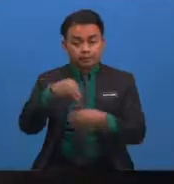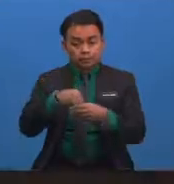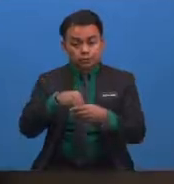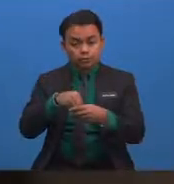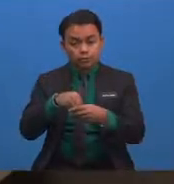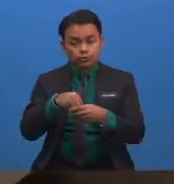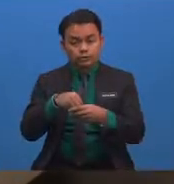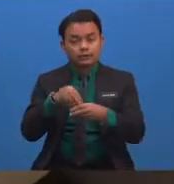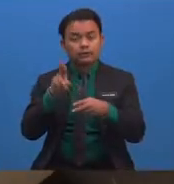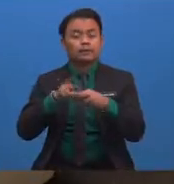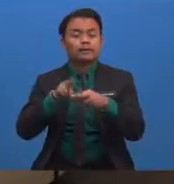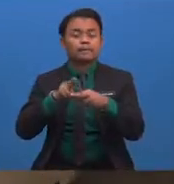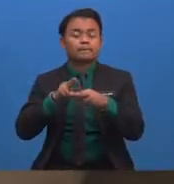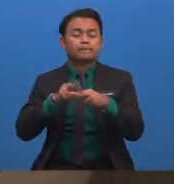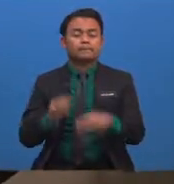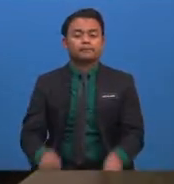garam.